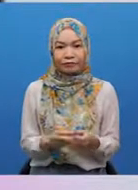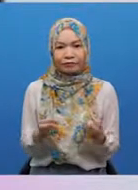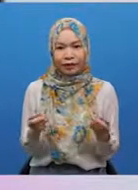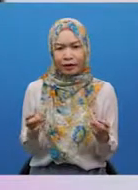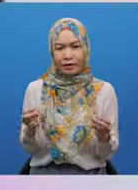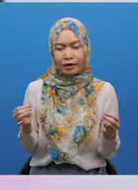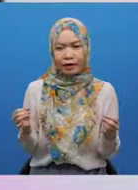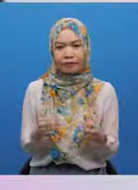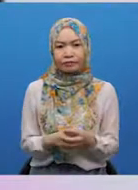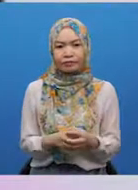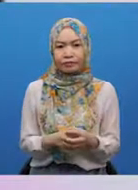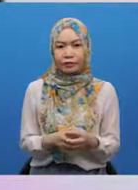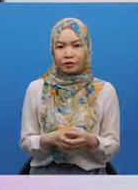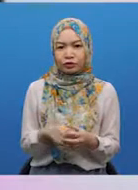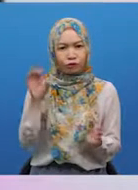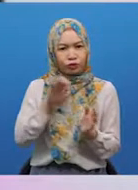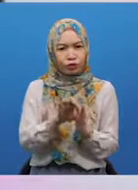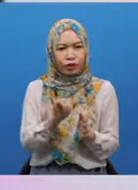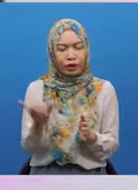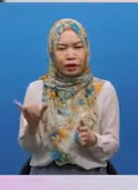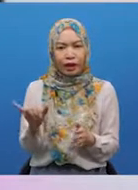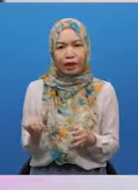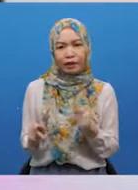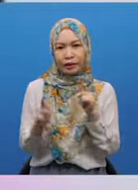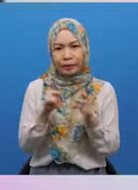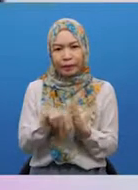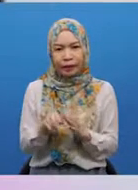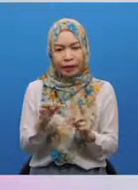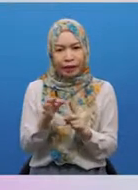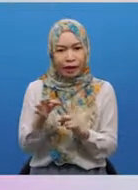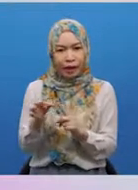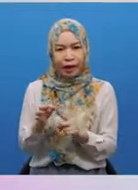lokek, sapu rokok dan marah-marah.